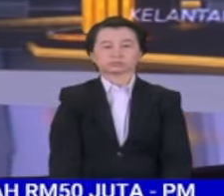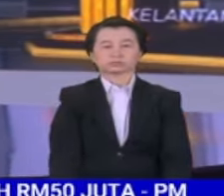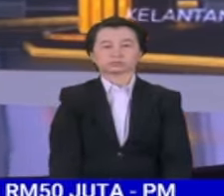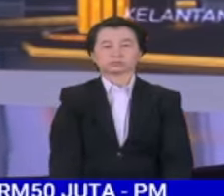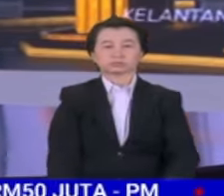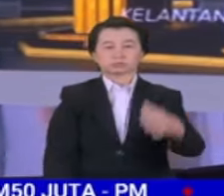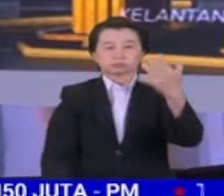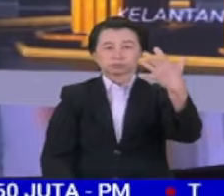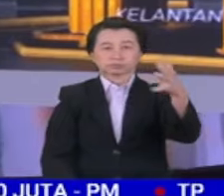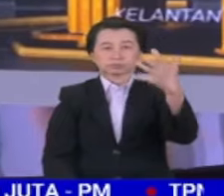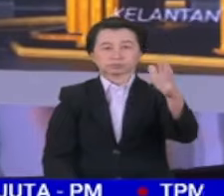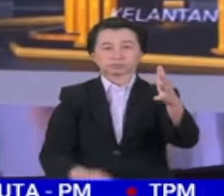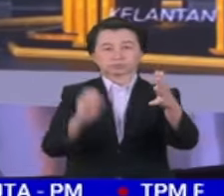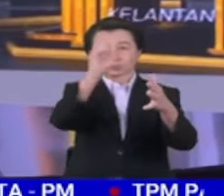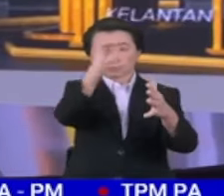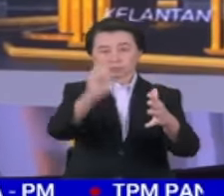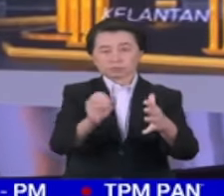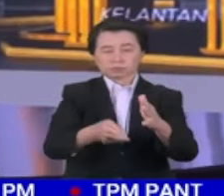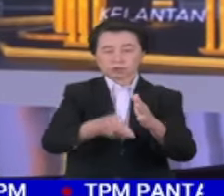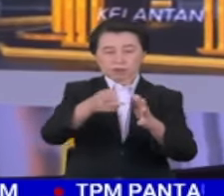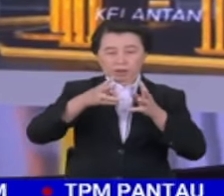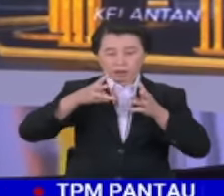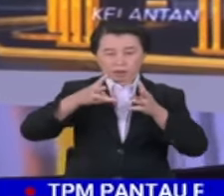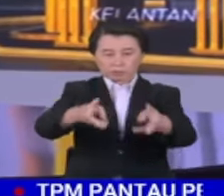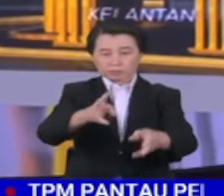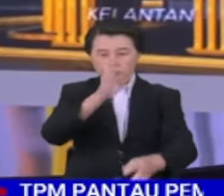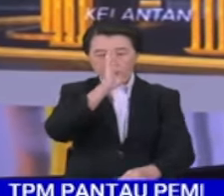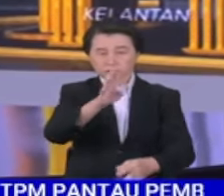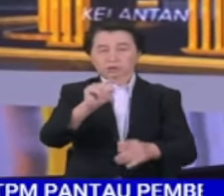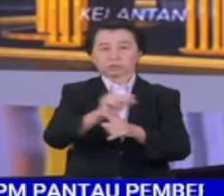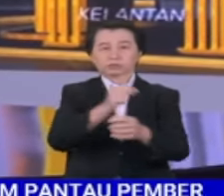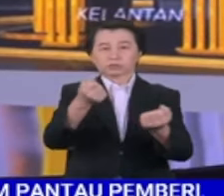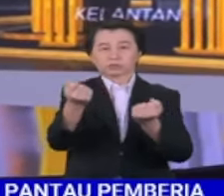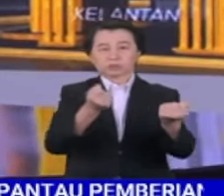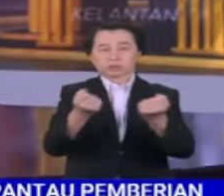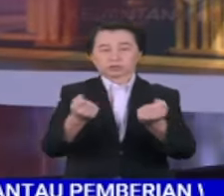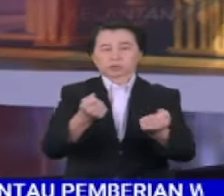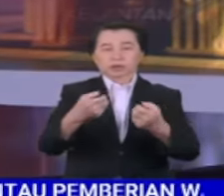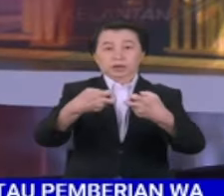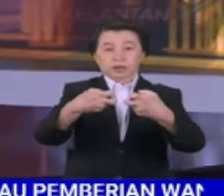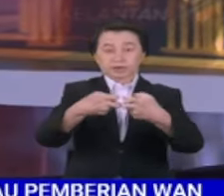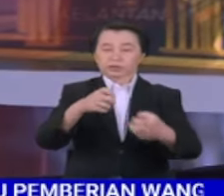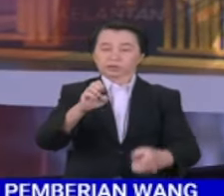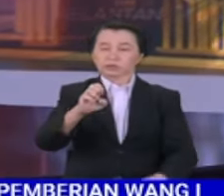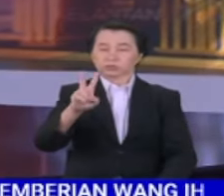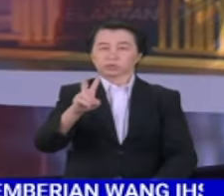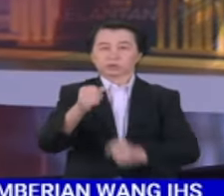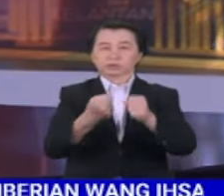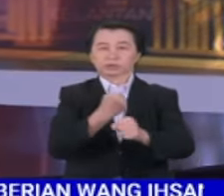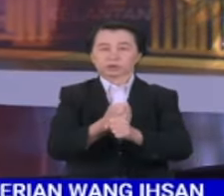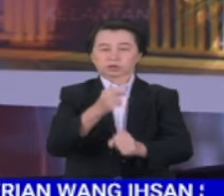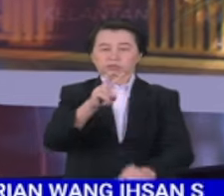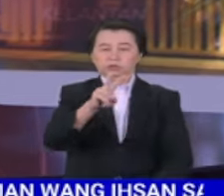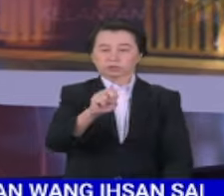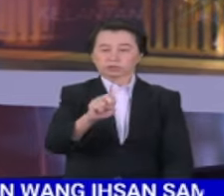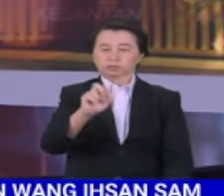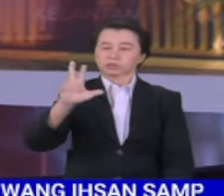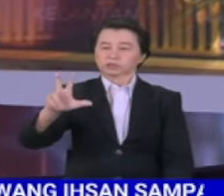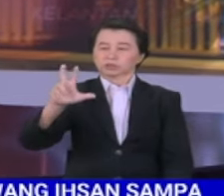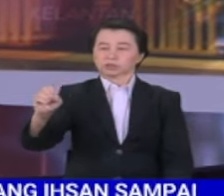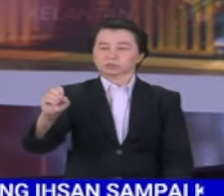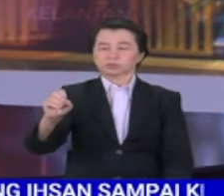15 pratus pengguna debu Raya disasar menggunakan kendaraan elektrik menjelang 2030 dan